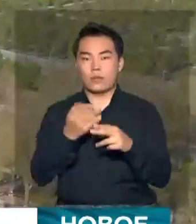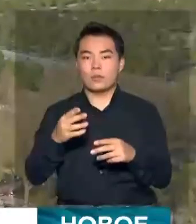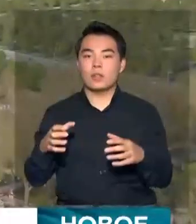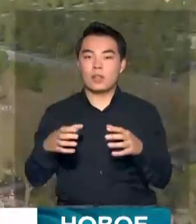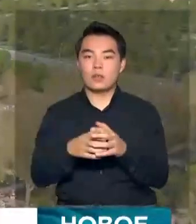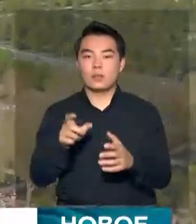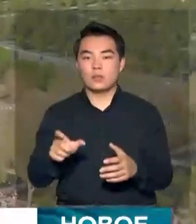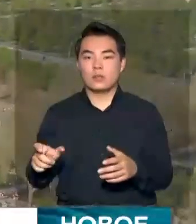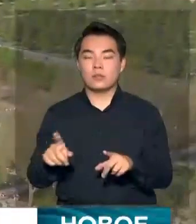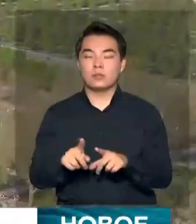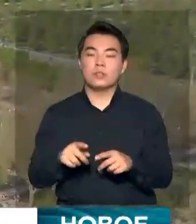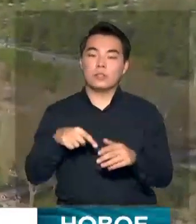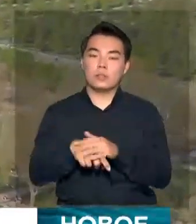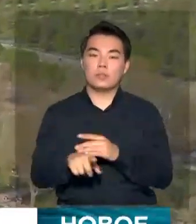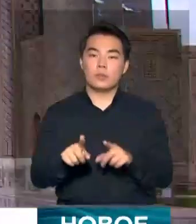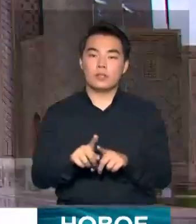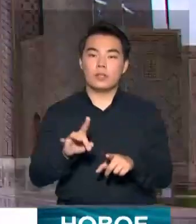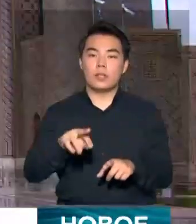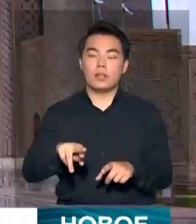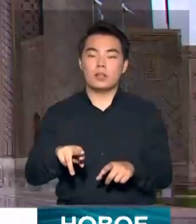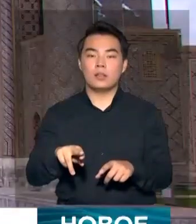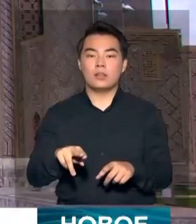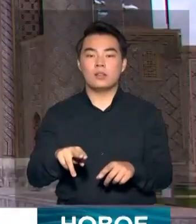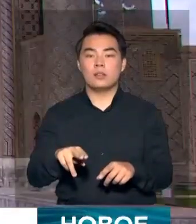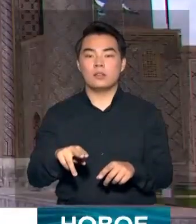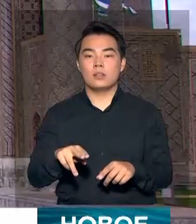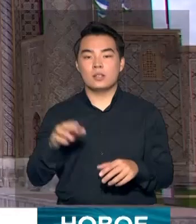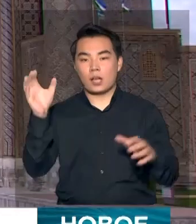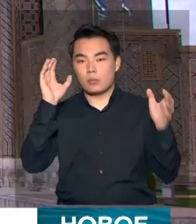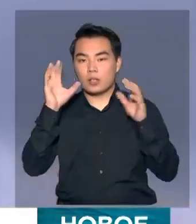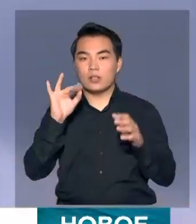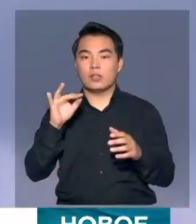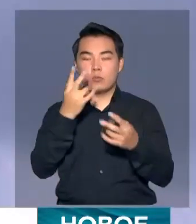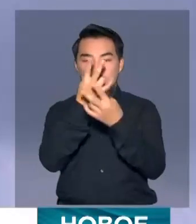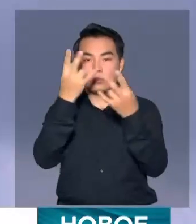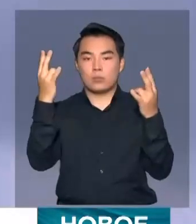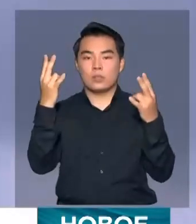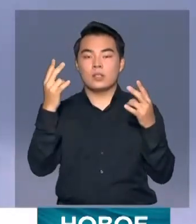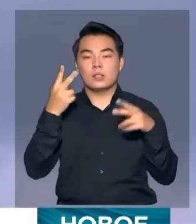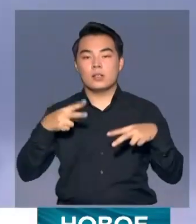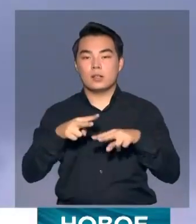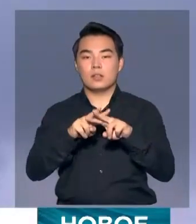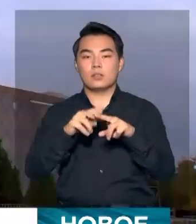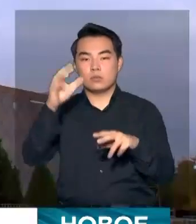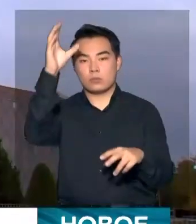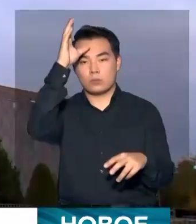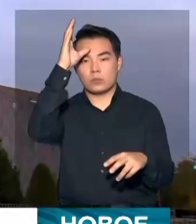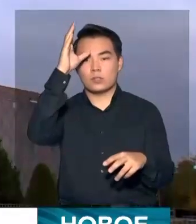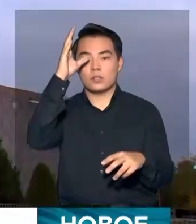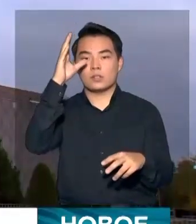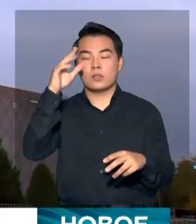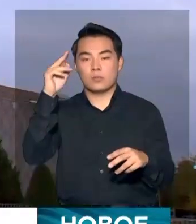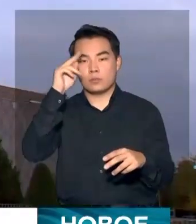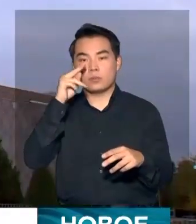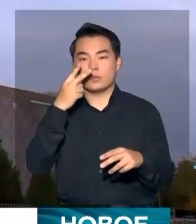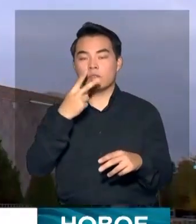перспективах и ряд других не менее интересных проектов в сферах образования и культуры. А вот столицей тюркской цивилизации